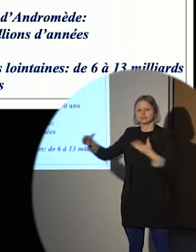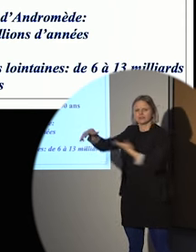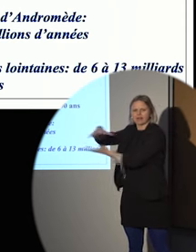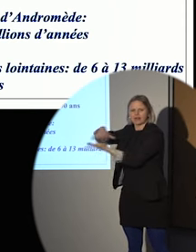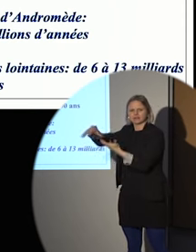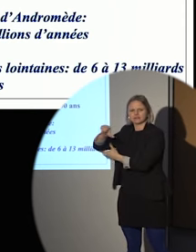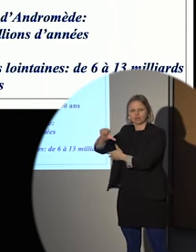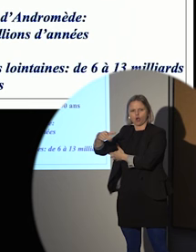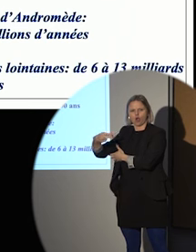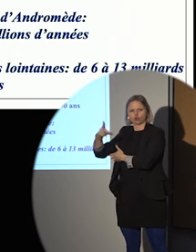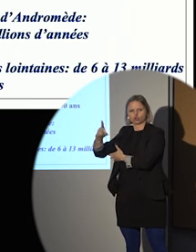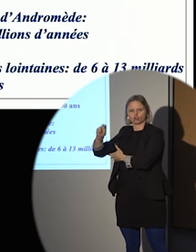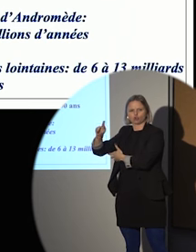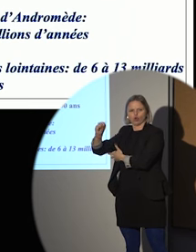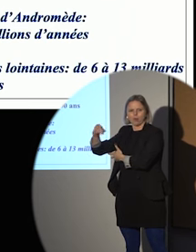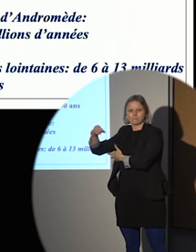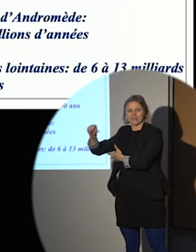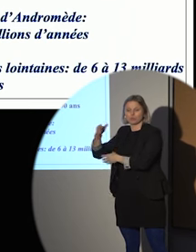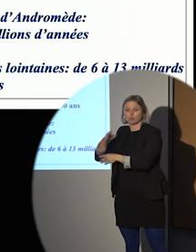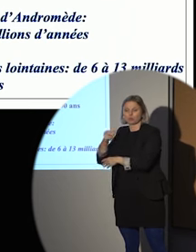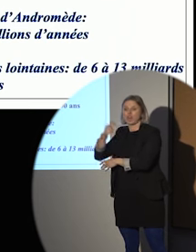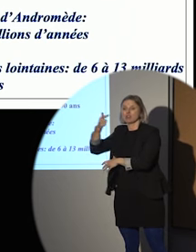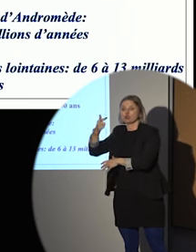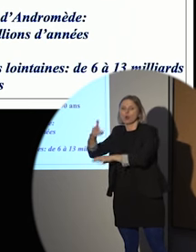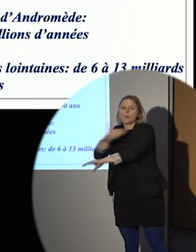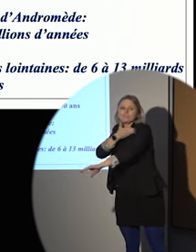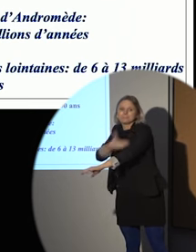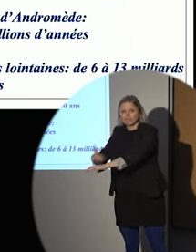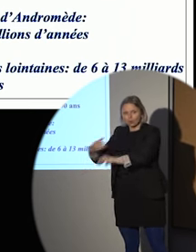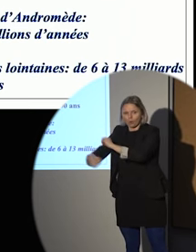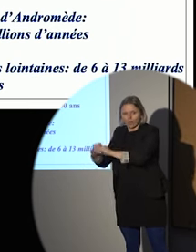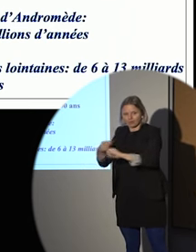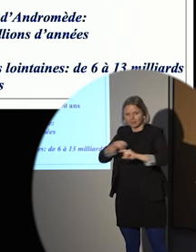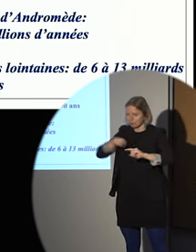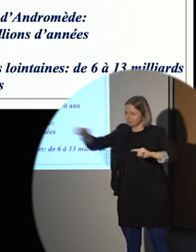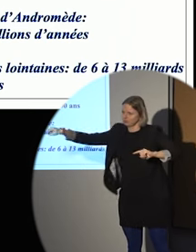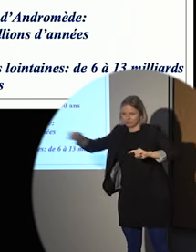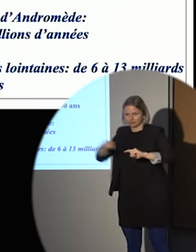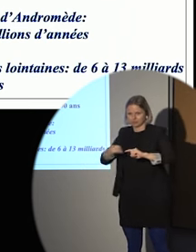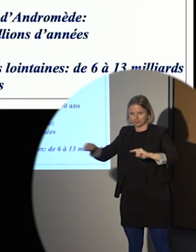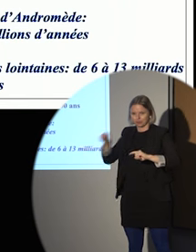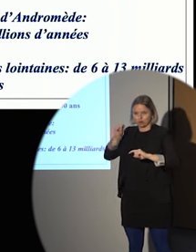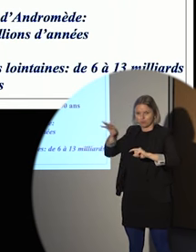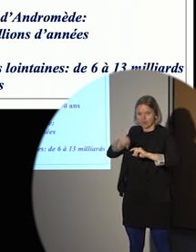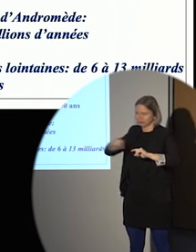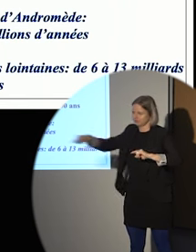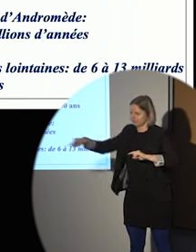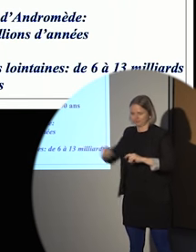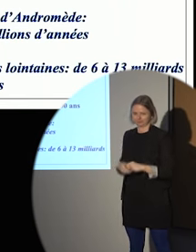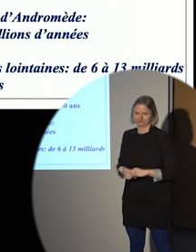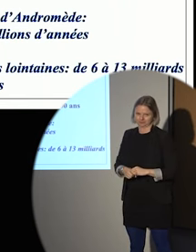ira visiter l'espace tel qu'il était alors que la Terre n'existait même pas il y a plus de 6 milliards